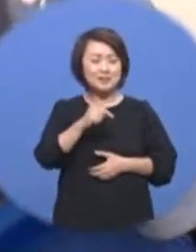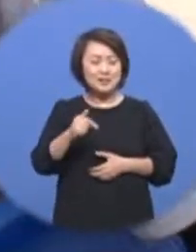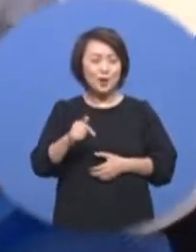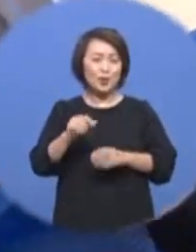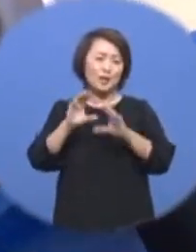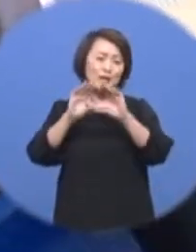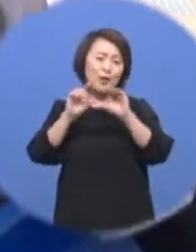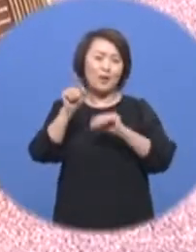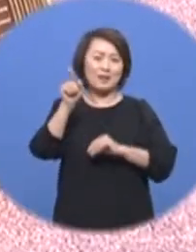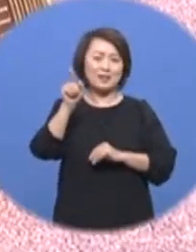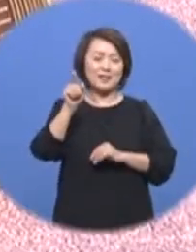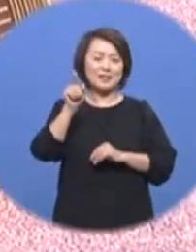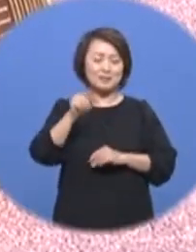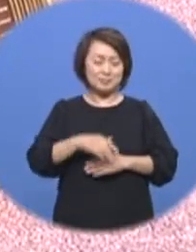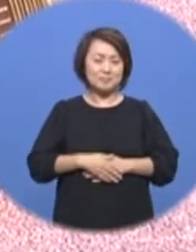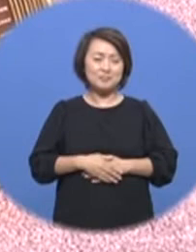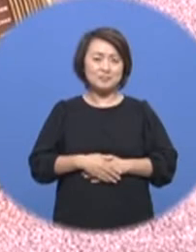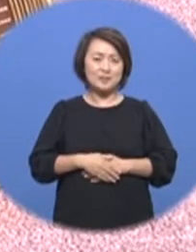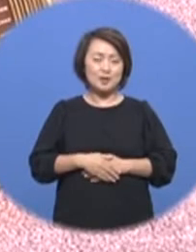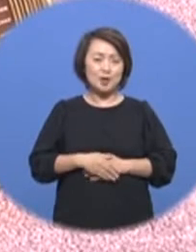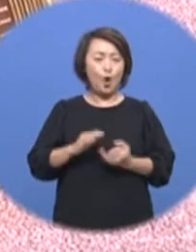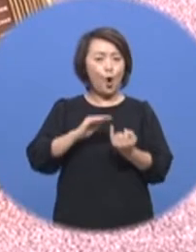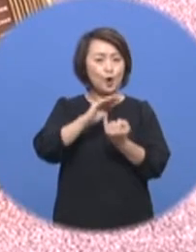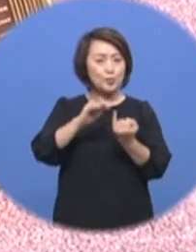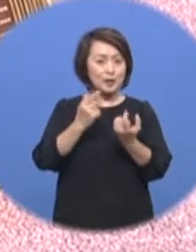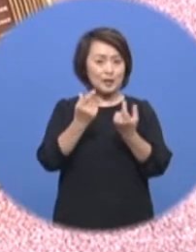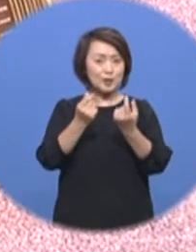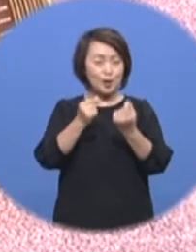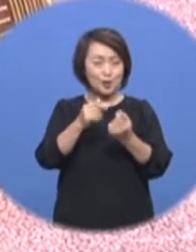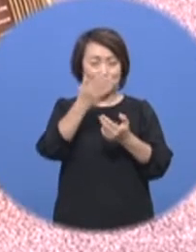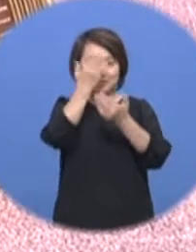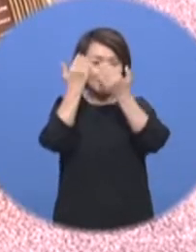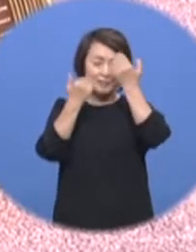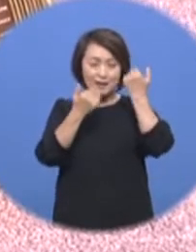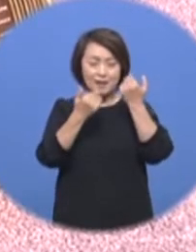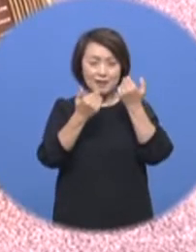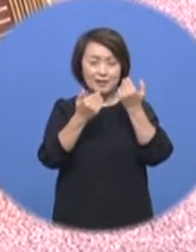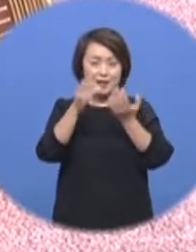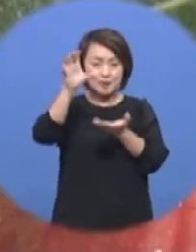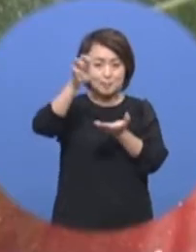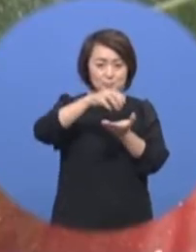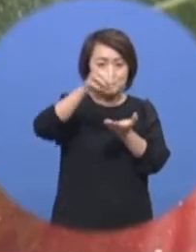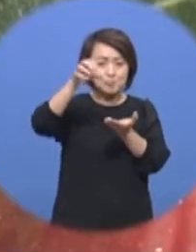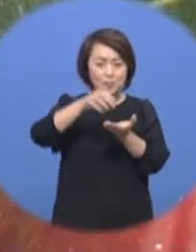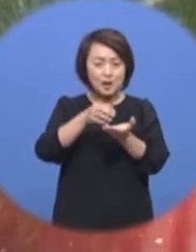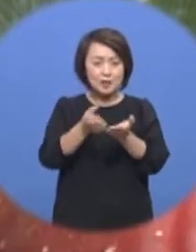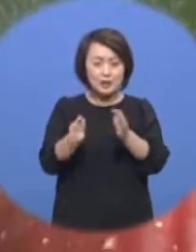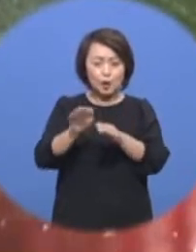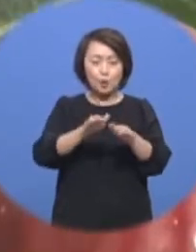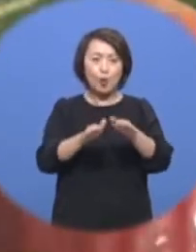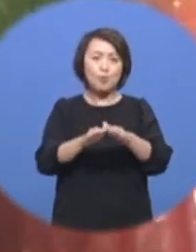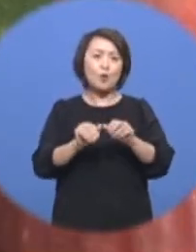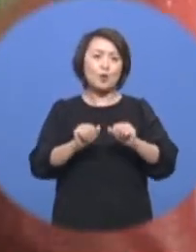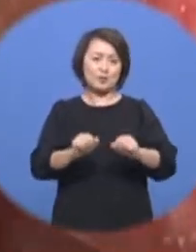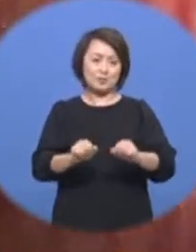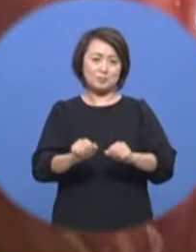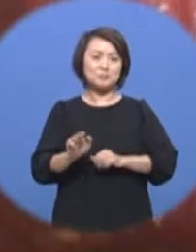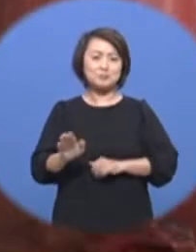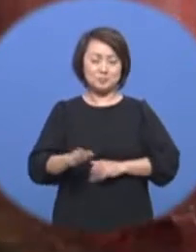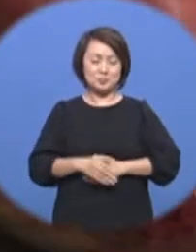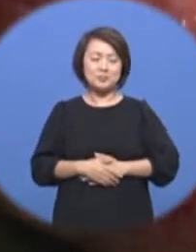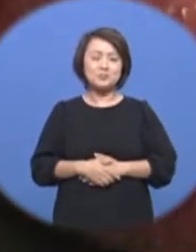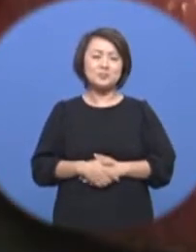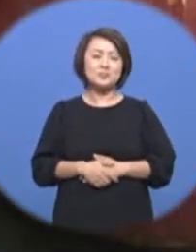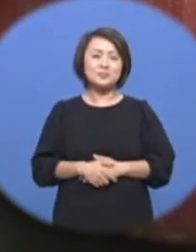リケート、その名の通りお姫様のように丁寧に梱包にも気配りをしています。